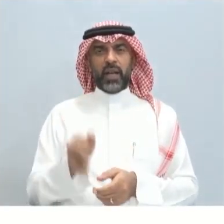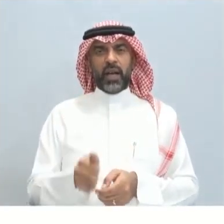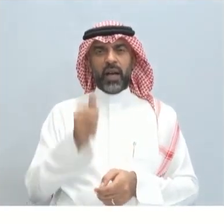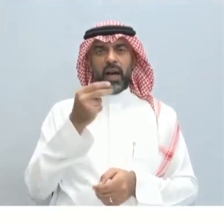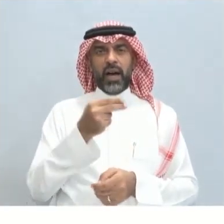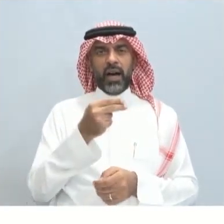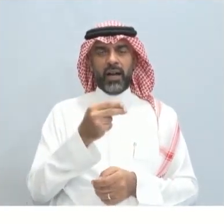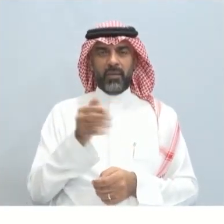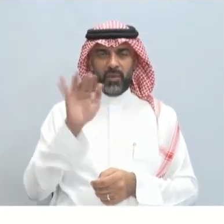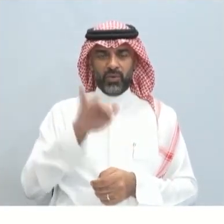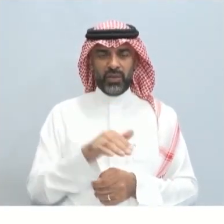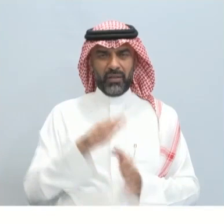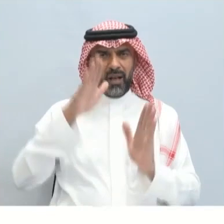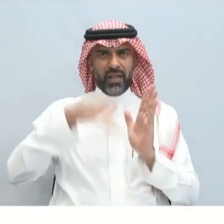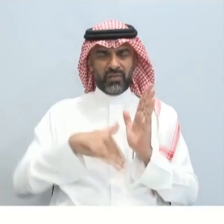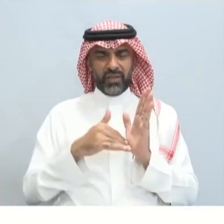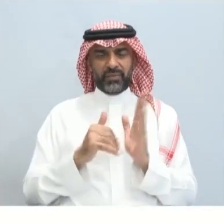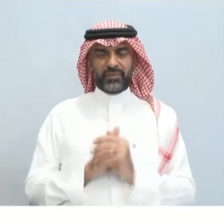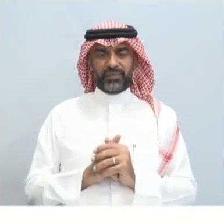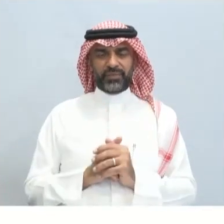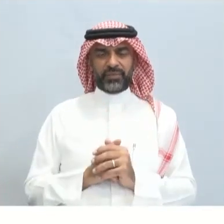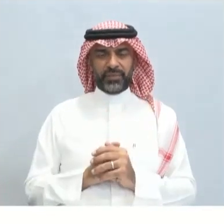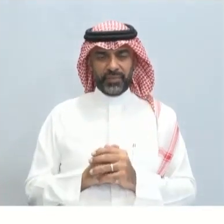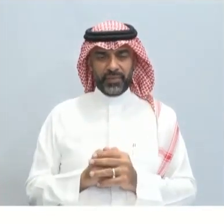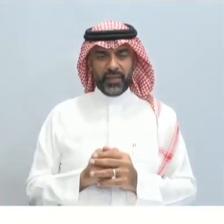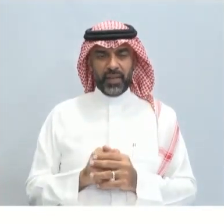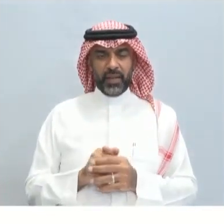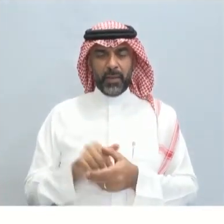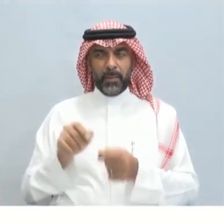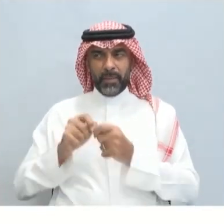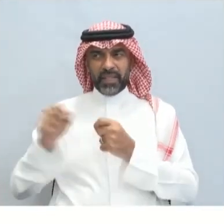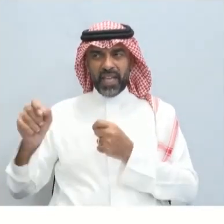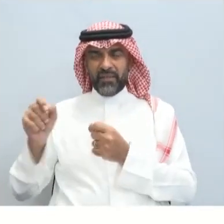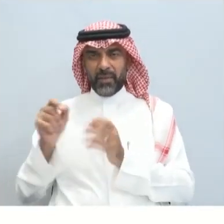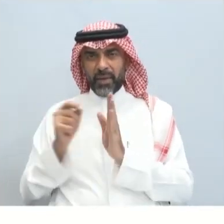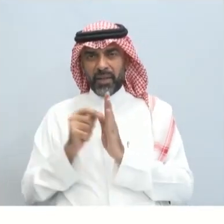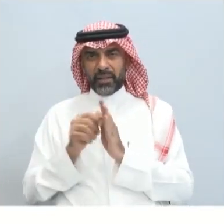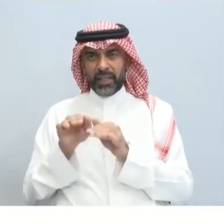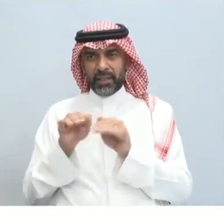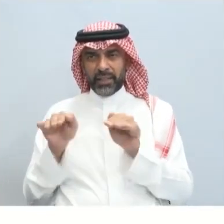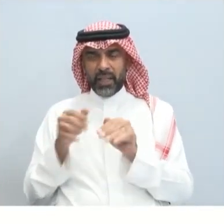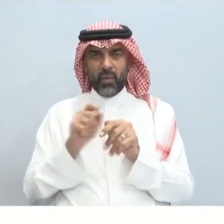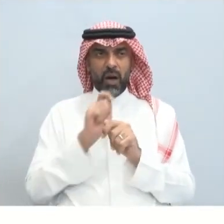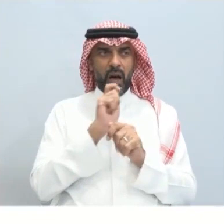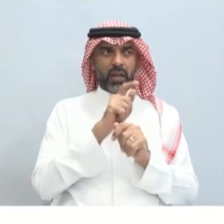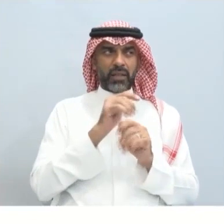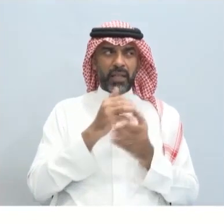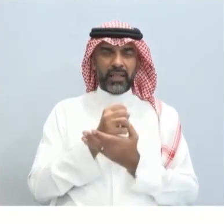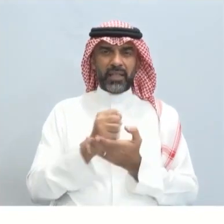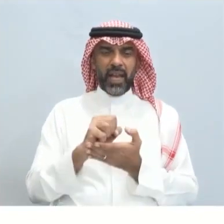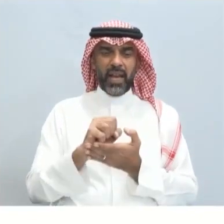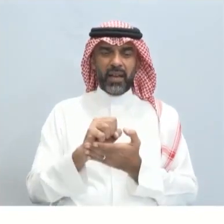قاع الموجه المسافه بين نقطه الاتزان واقصى ازاحه اذا بين نقطه